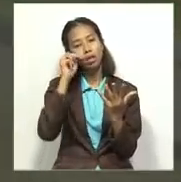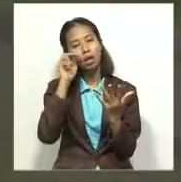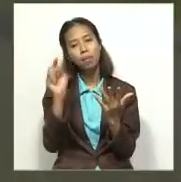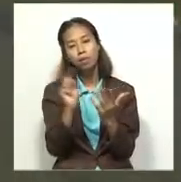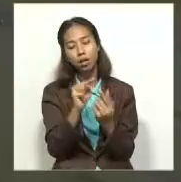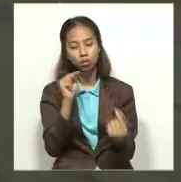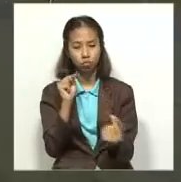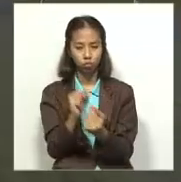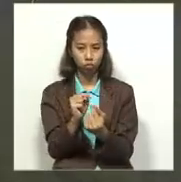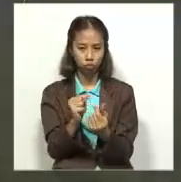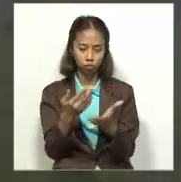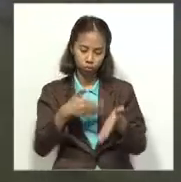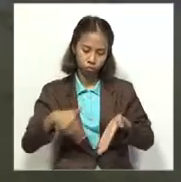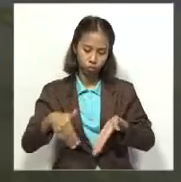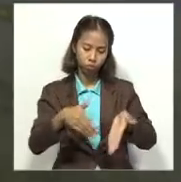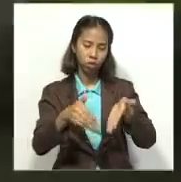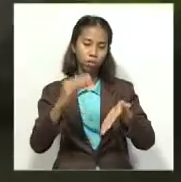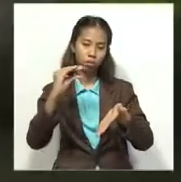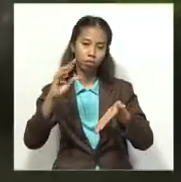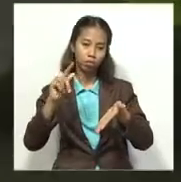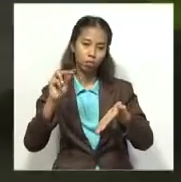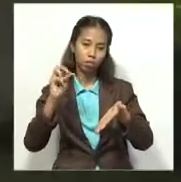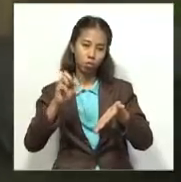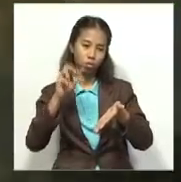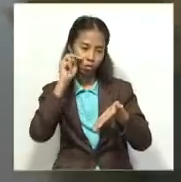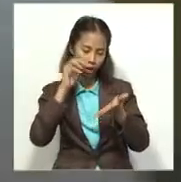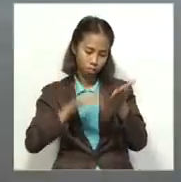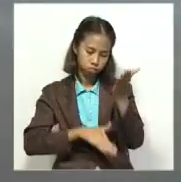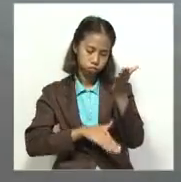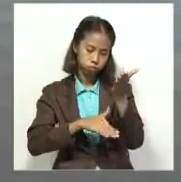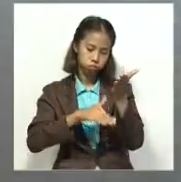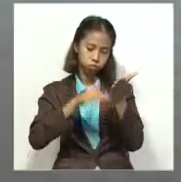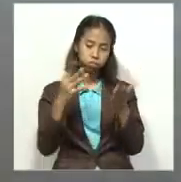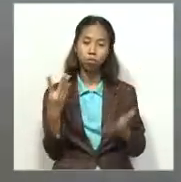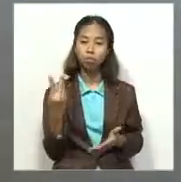ำในระดับในแม่น้ำโขงเนี่ยพุ่งสูงขึ้นอย่างรวดเร็วนะคะ